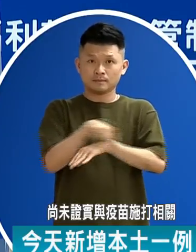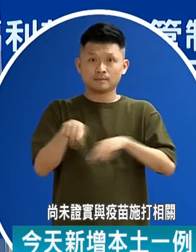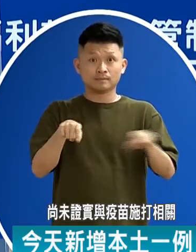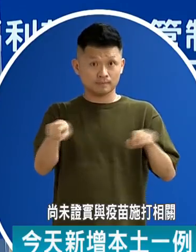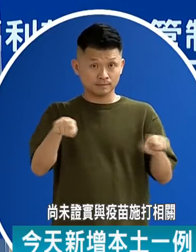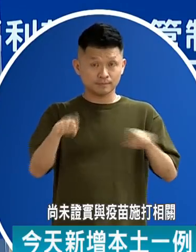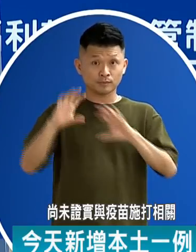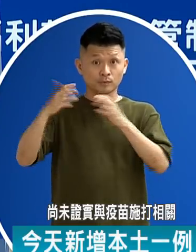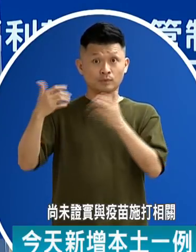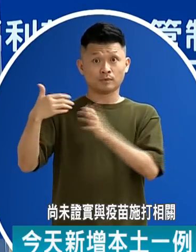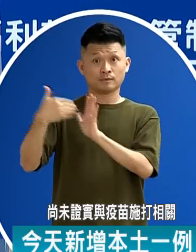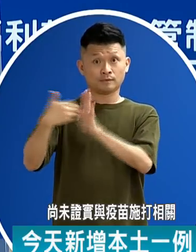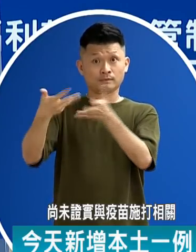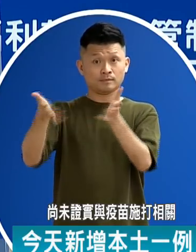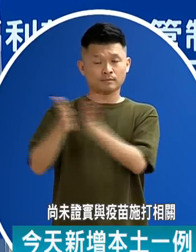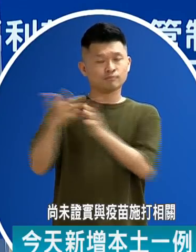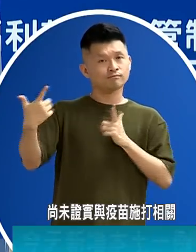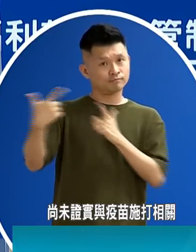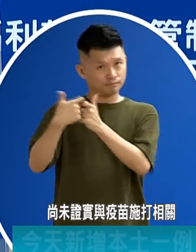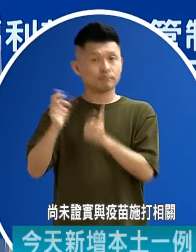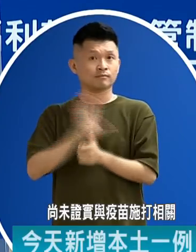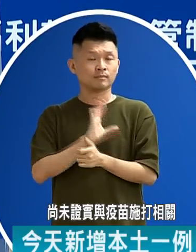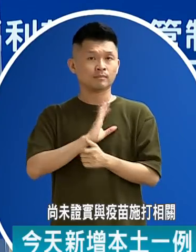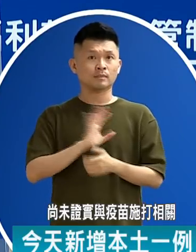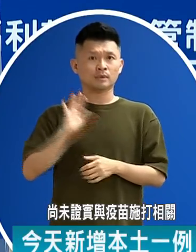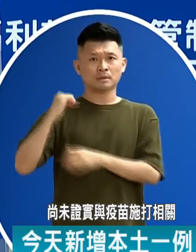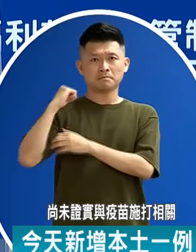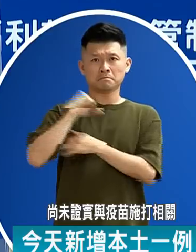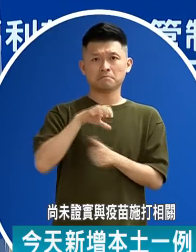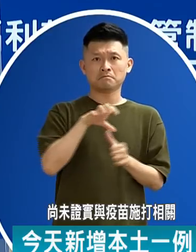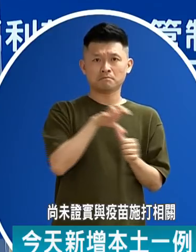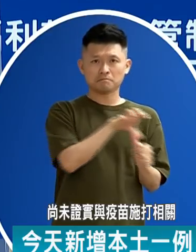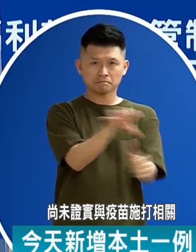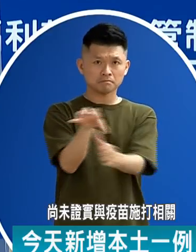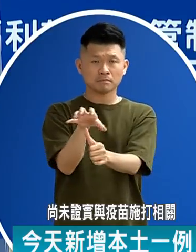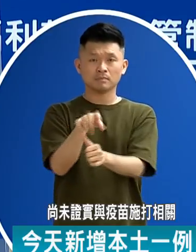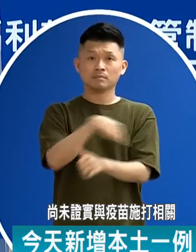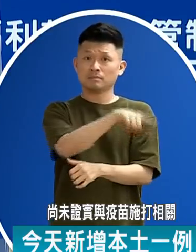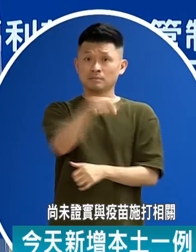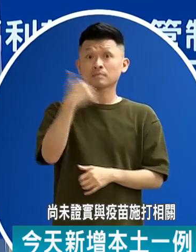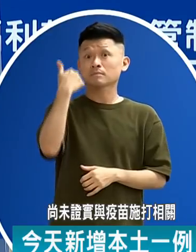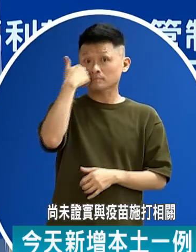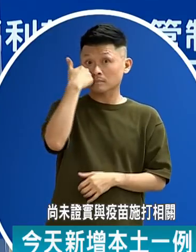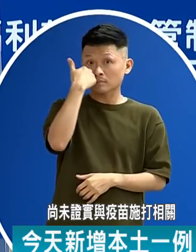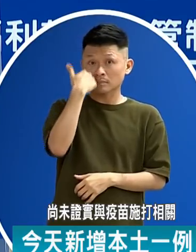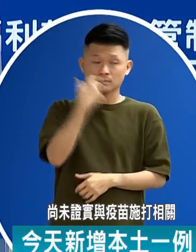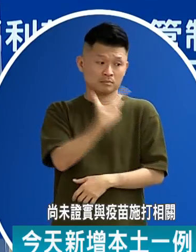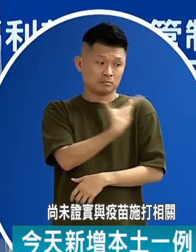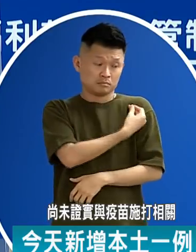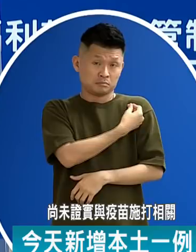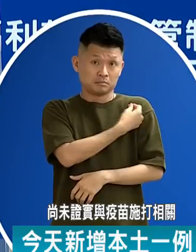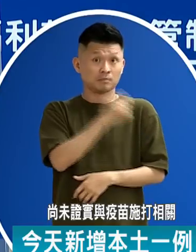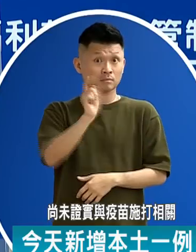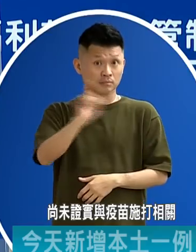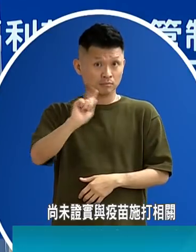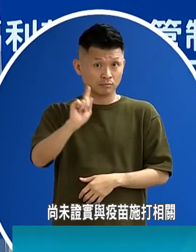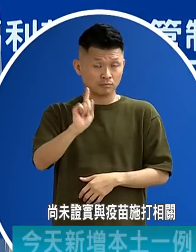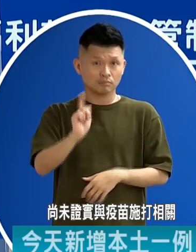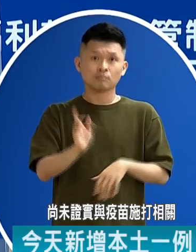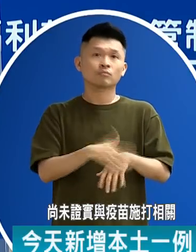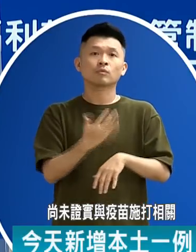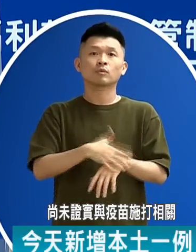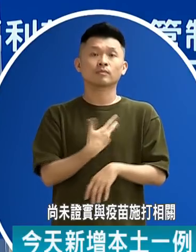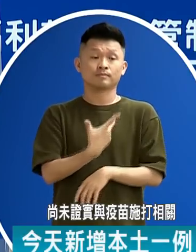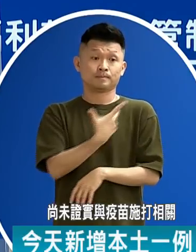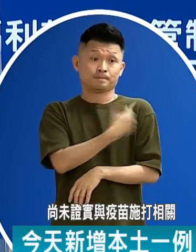我们会跟国防部配合，但我们并不会要求任何人一定要打什么样的疫苗，要打什么样的疫苗